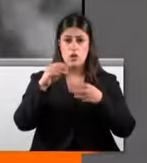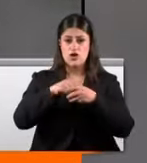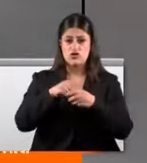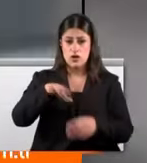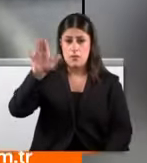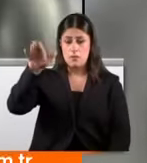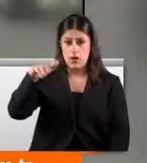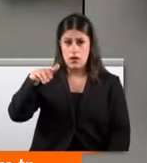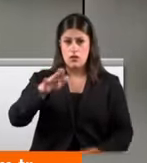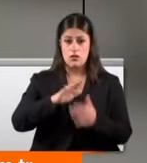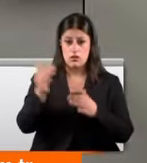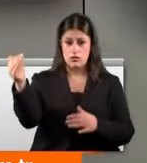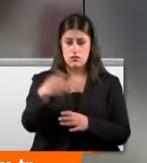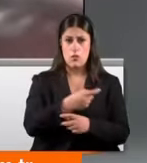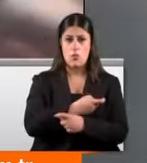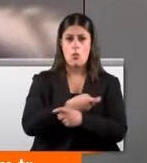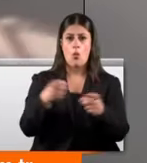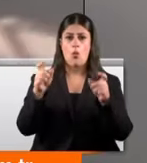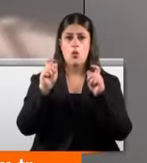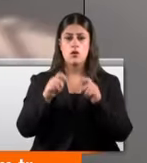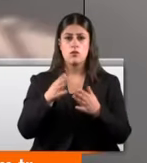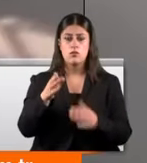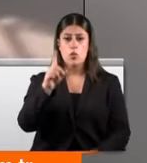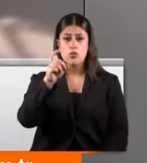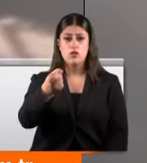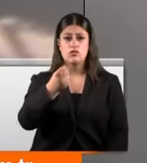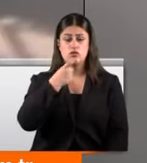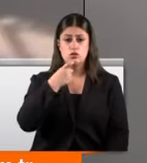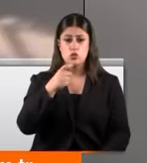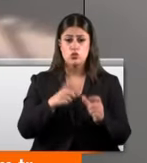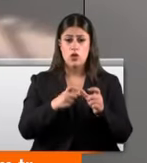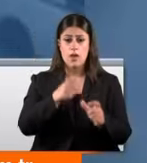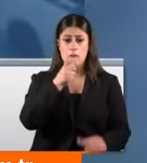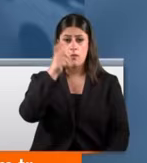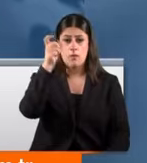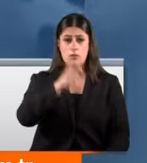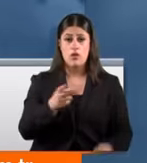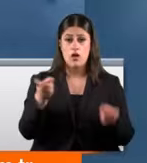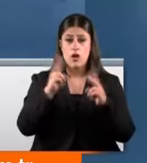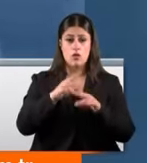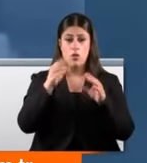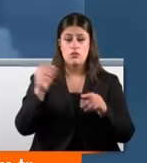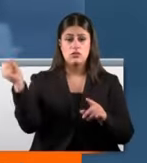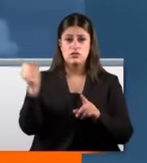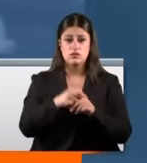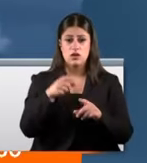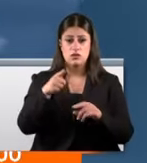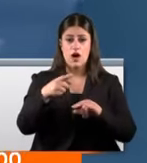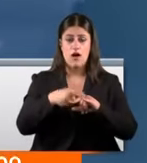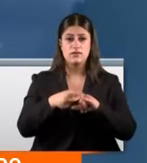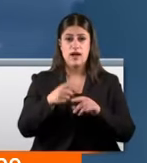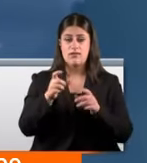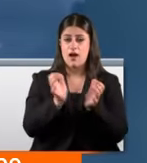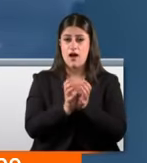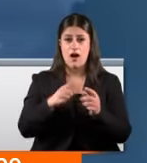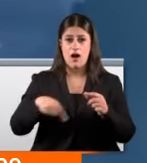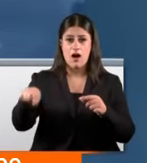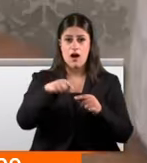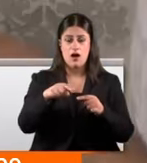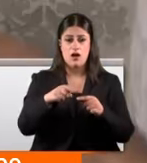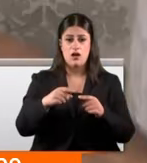çağırdılar, üzerlerine kurşun yağdırdılar. 19 yaşındaki Süleyman Şahin'i hayattan koparan saldırı Hanzade ailesinin hayatını alt